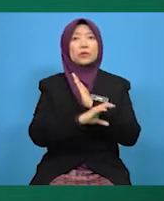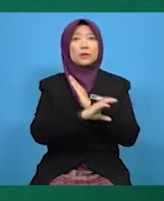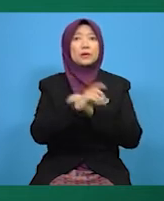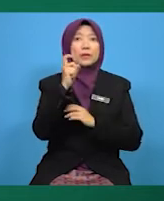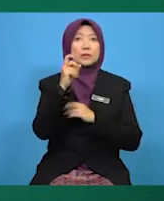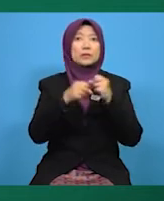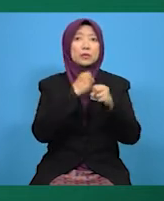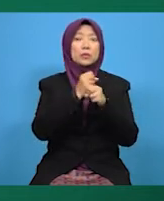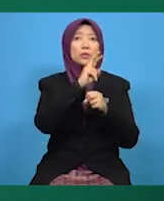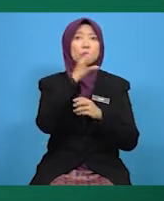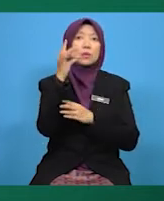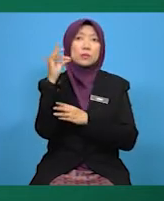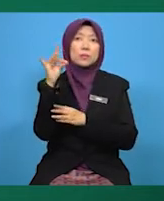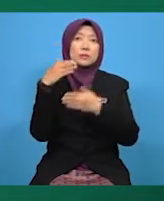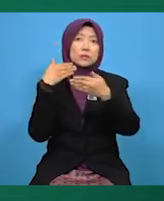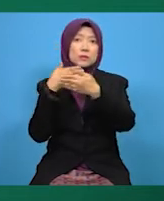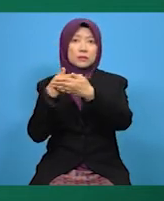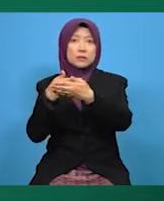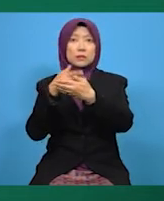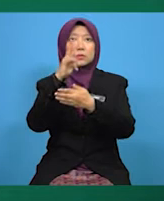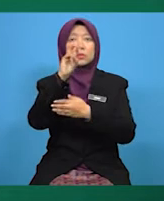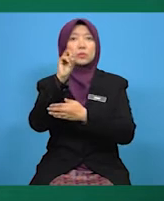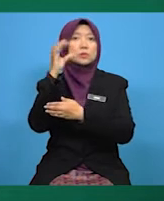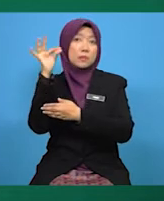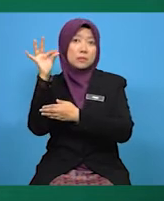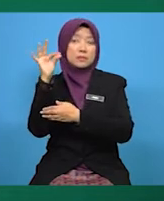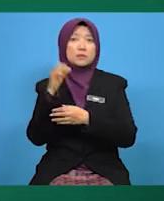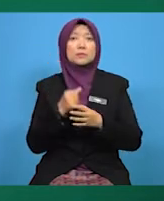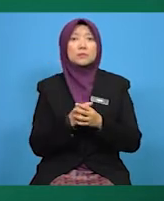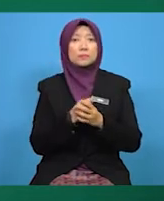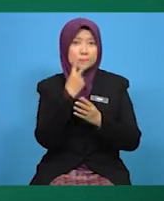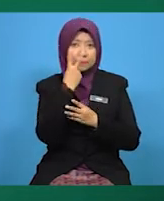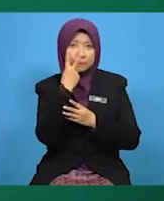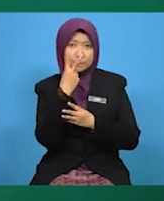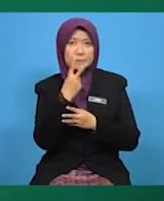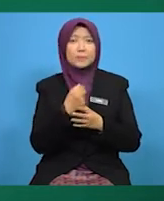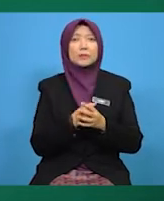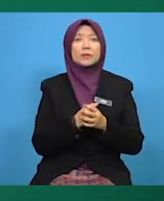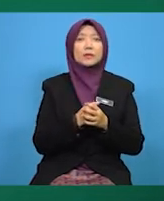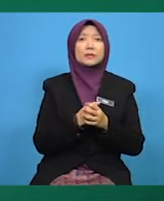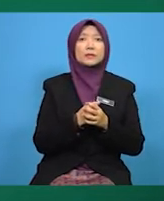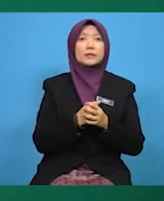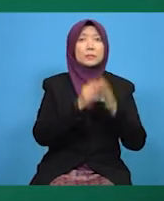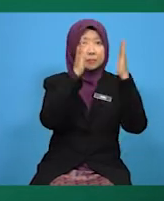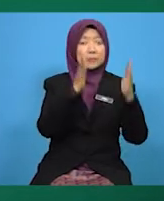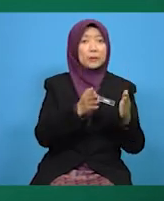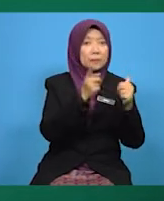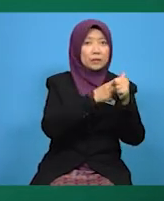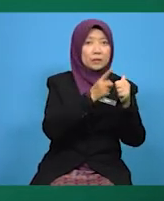X dari tahun 2018 hingga tahun 2019. Perhatikan, kolom